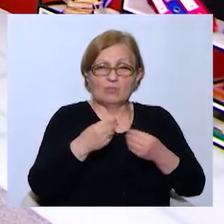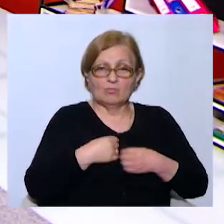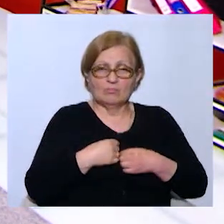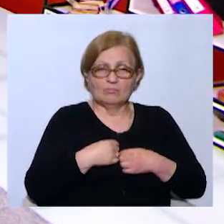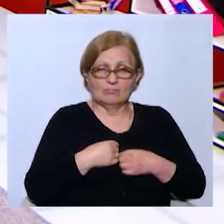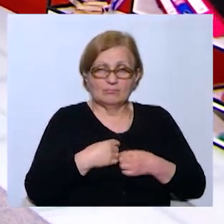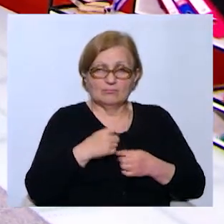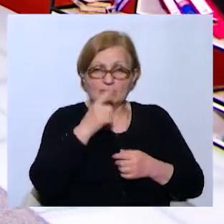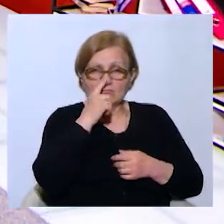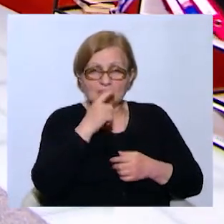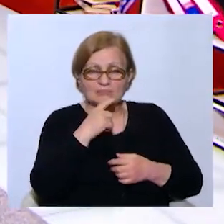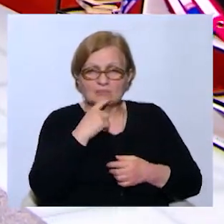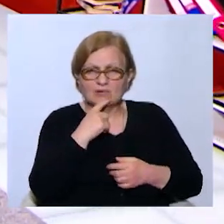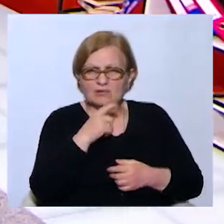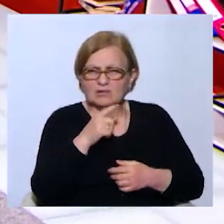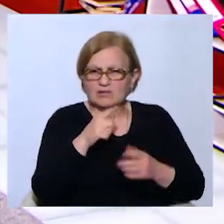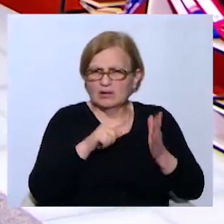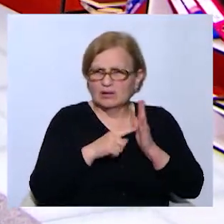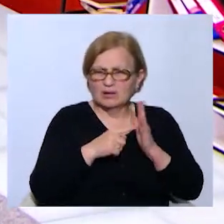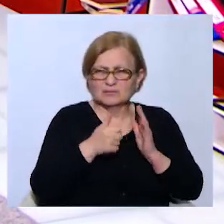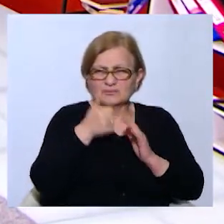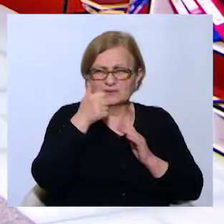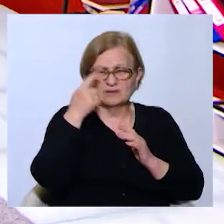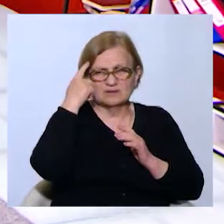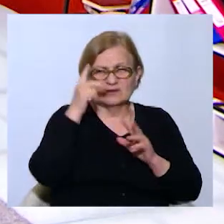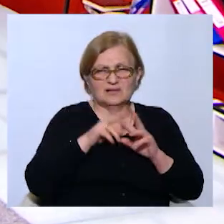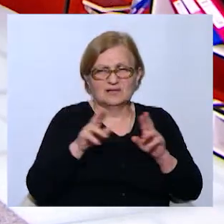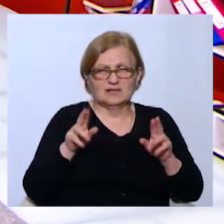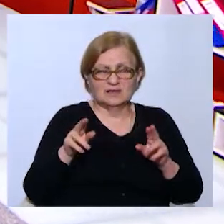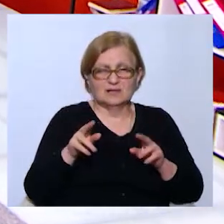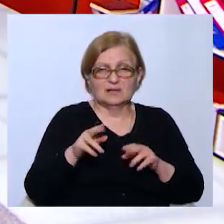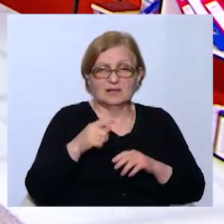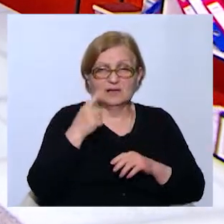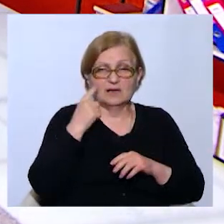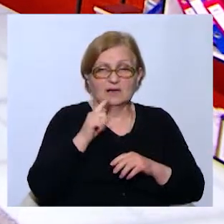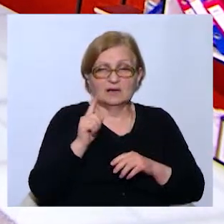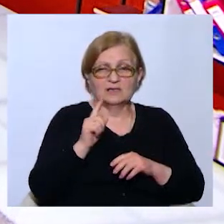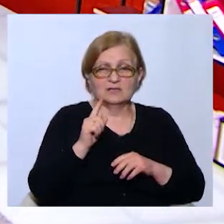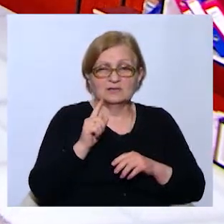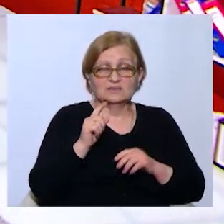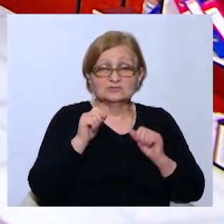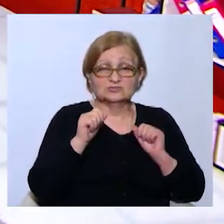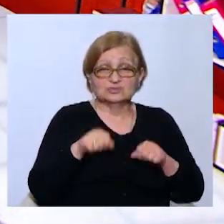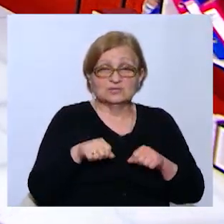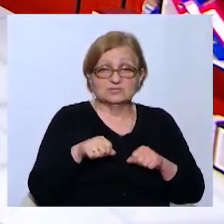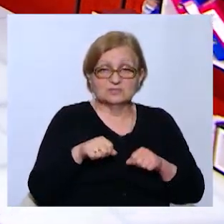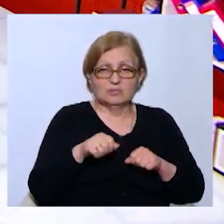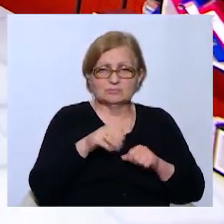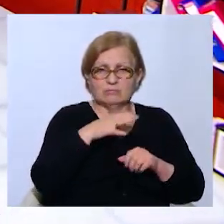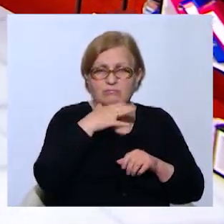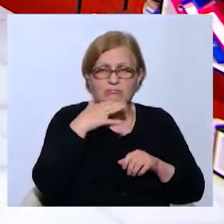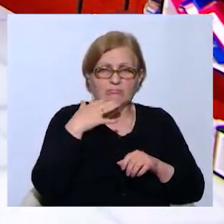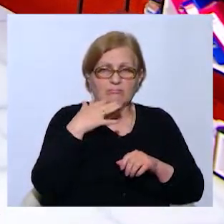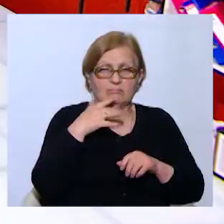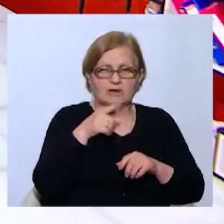რაჯამ რომელმაც ვერ გაიაზრა ეს გამრავლება, ერთი და იგივე რიცხვის თავის-თავზე გამრავლება რა მასშტაბებზე შეიძლება გასულიყო, უთხრა რომ აი